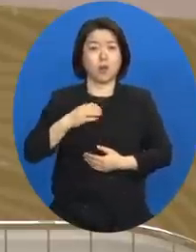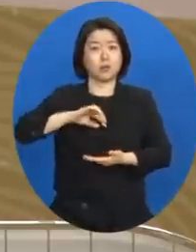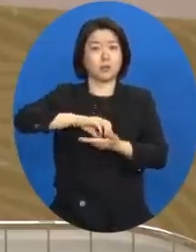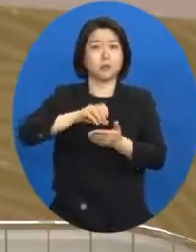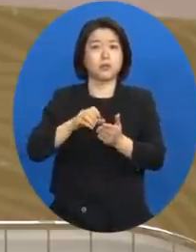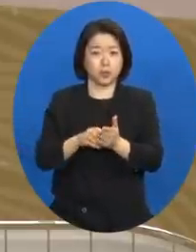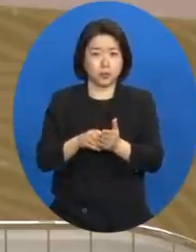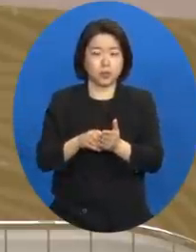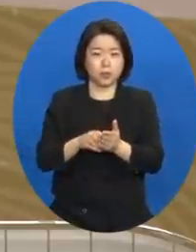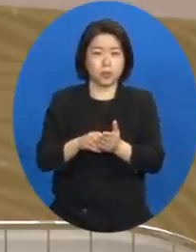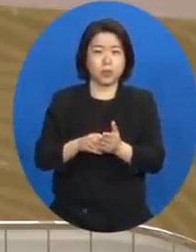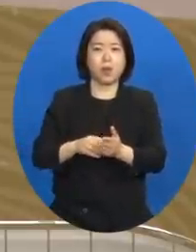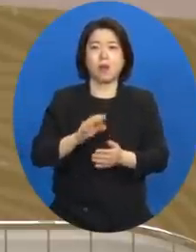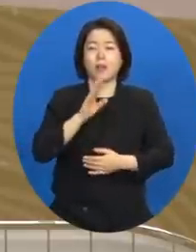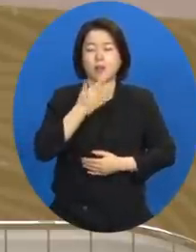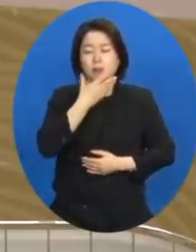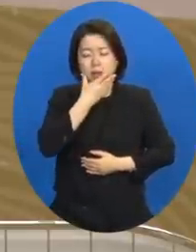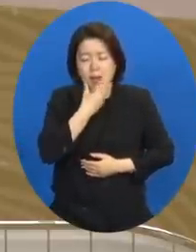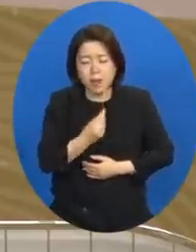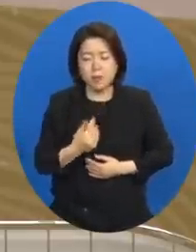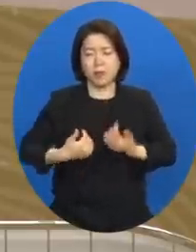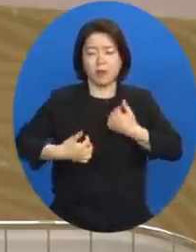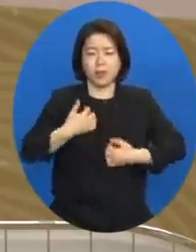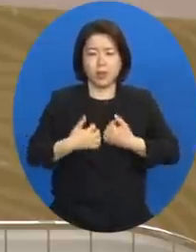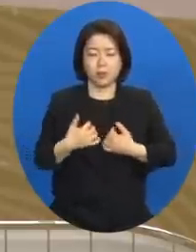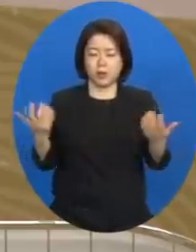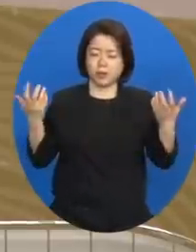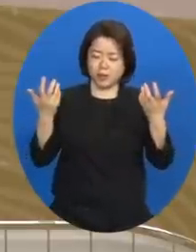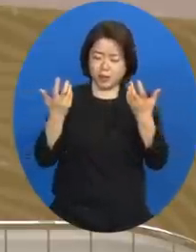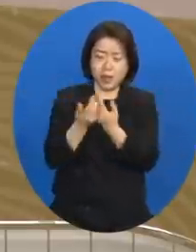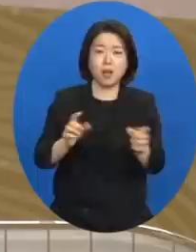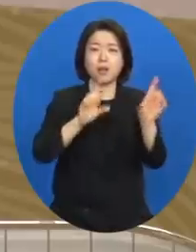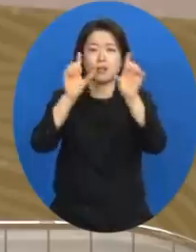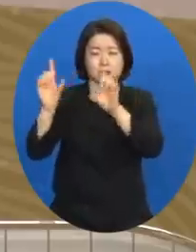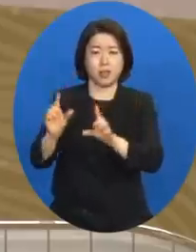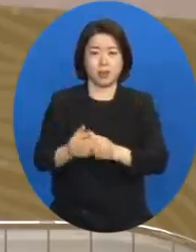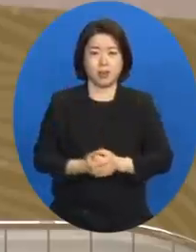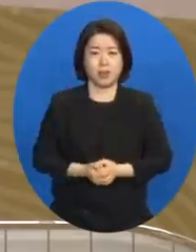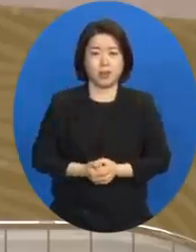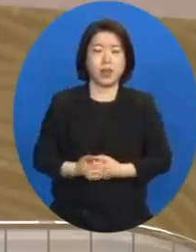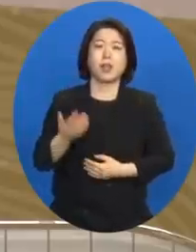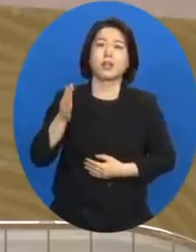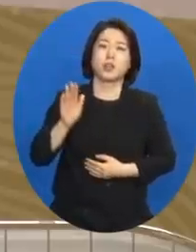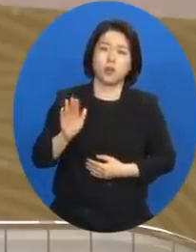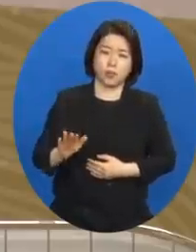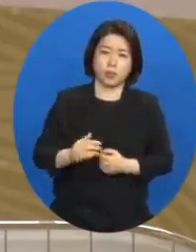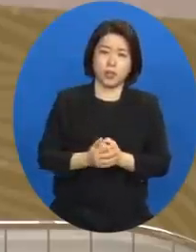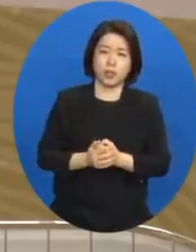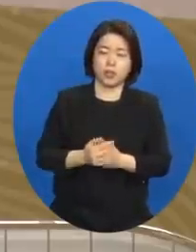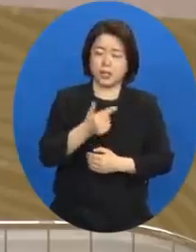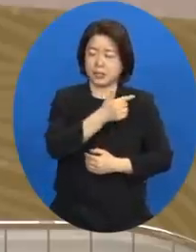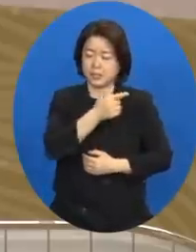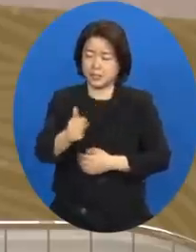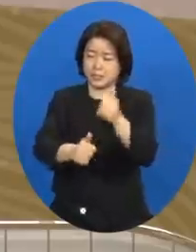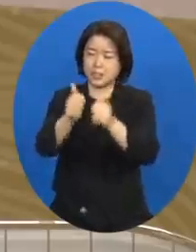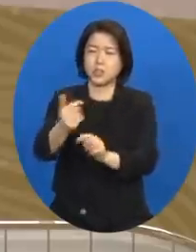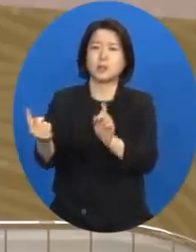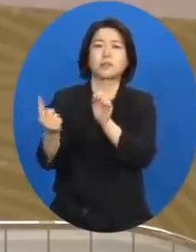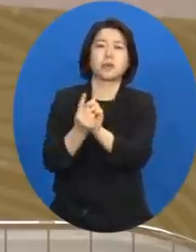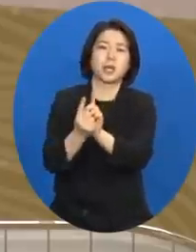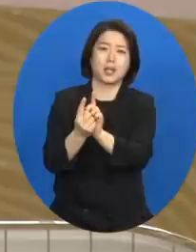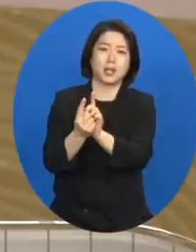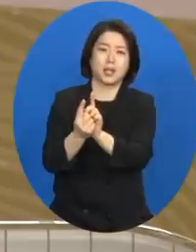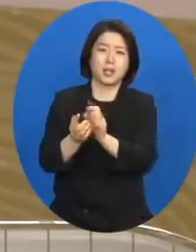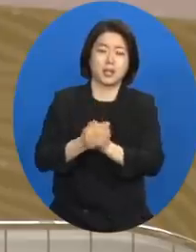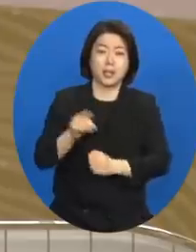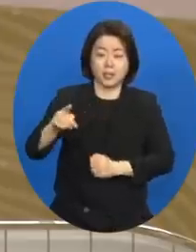정도로 그렇게 행복하고 기쁨이 넘치는 삶을 사셨어요. 그런데 큰 시험이 닥쳤습니다.